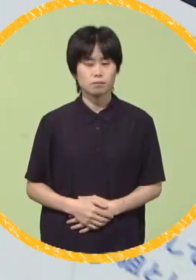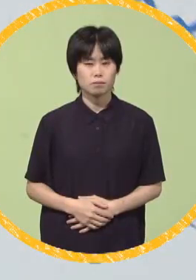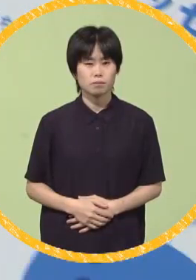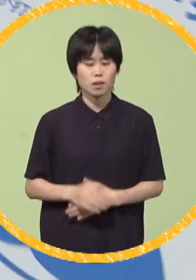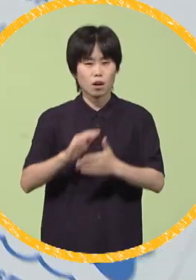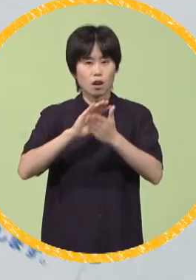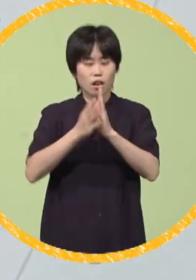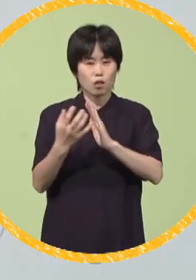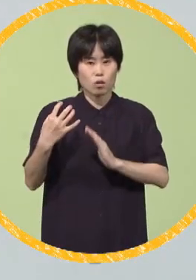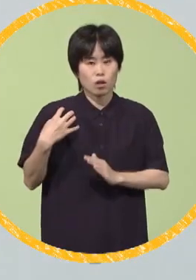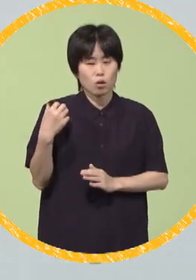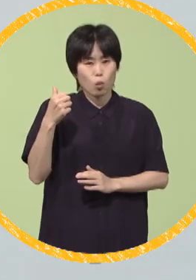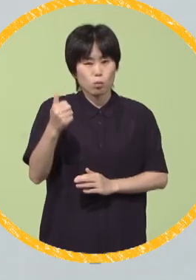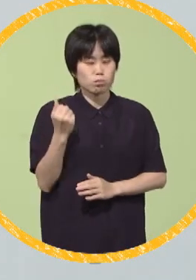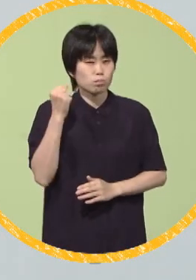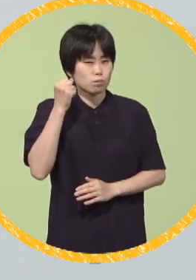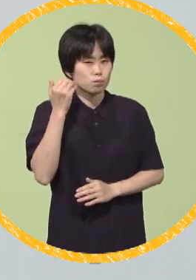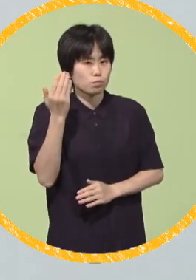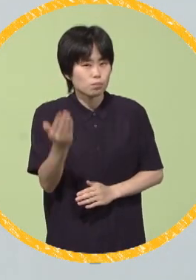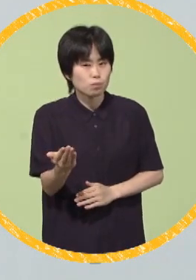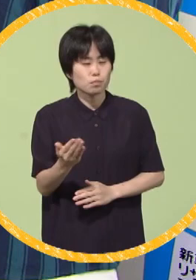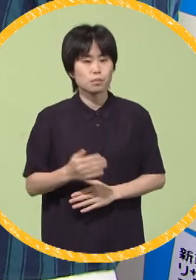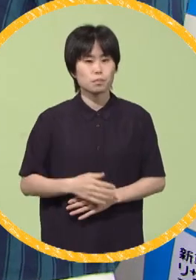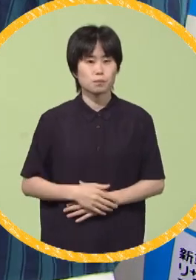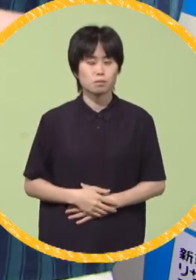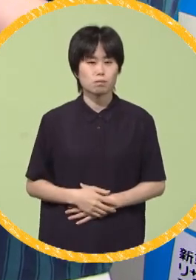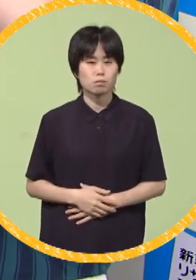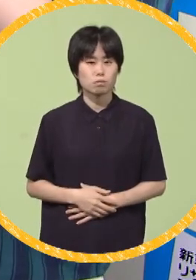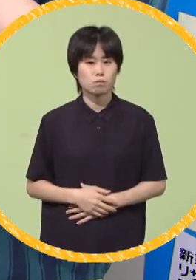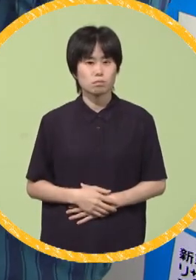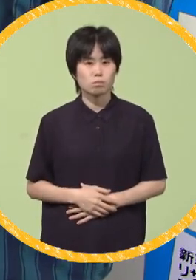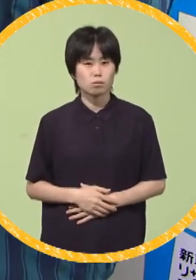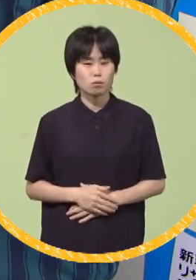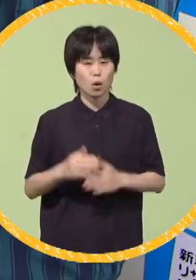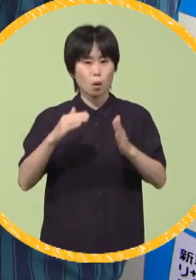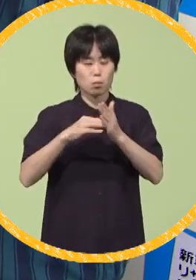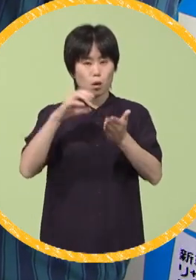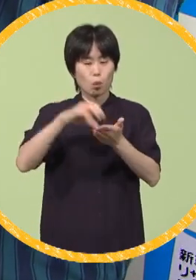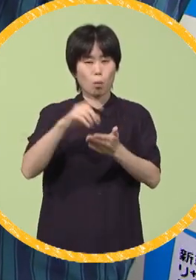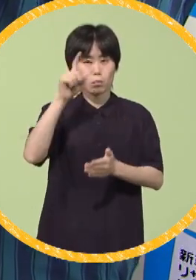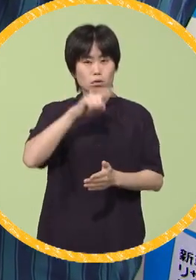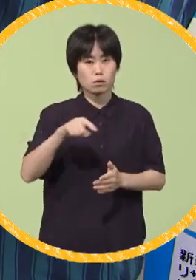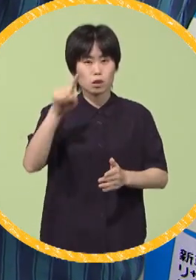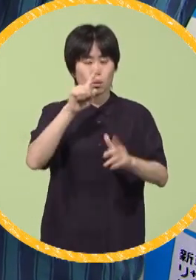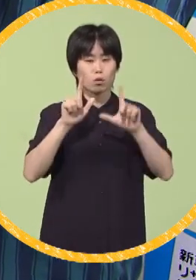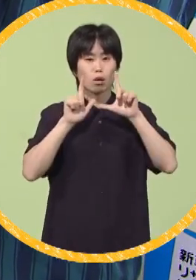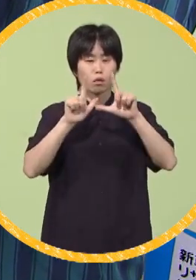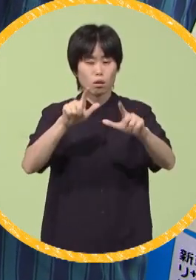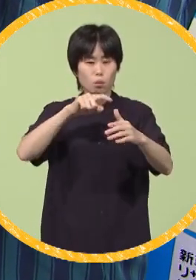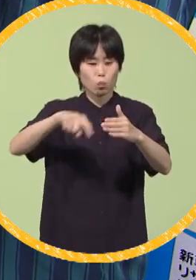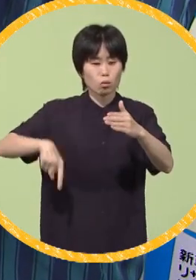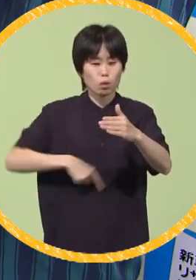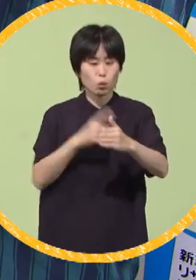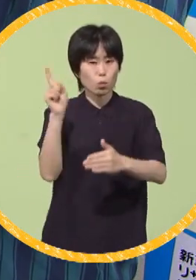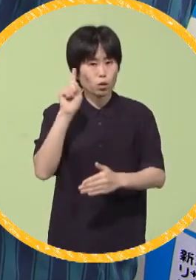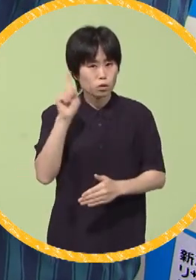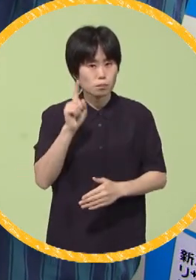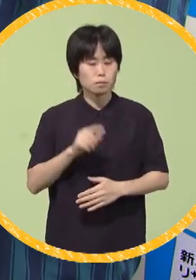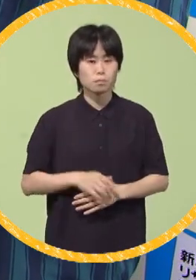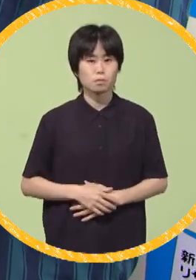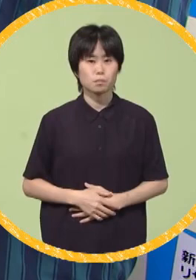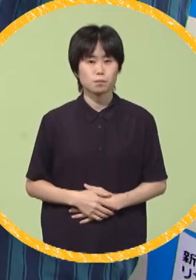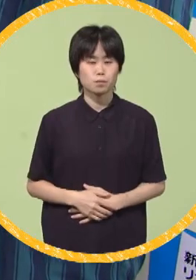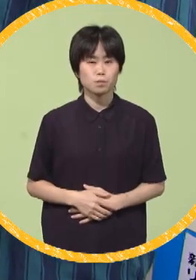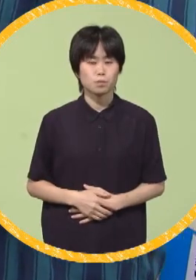県の担当者にお話を伺いました。 プラゴミゼロ宣言というのは一体どういった内容の宣言なんですかね。 は